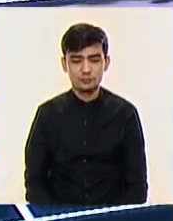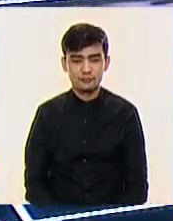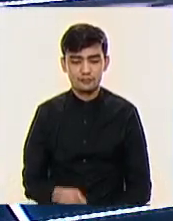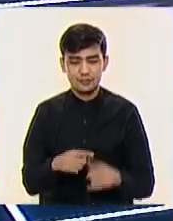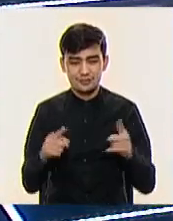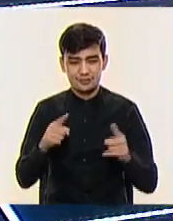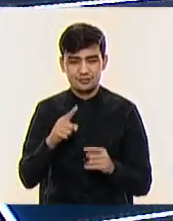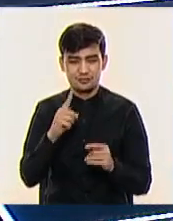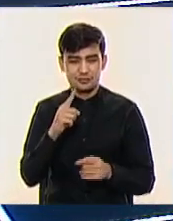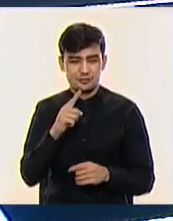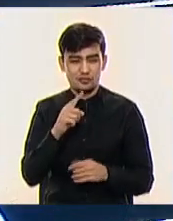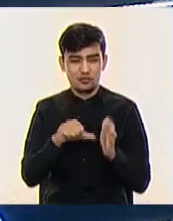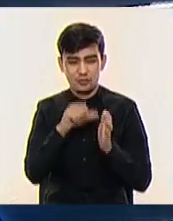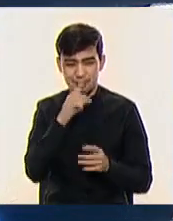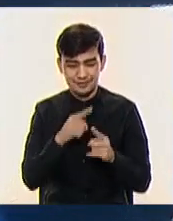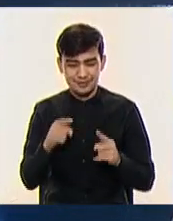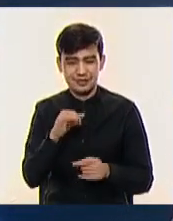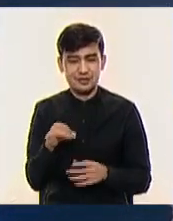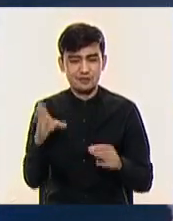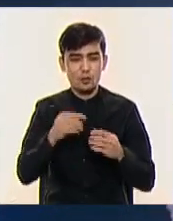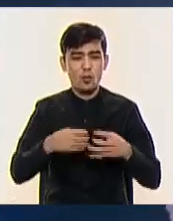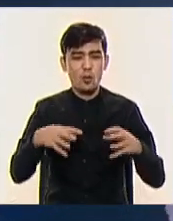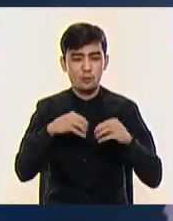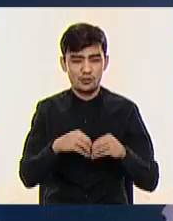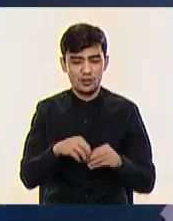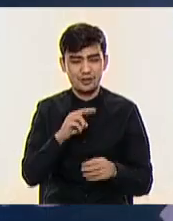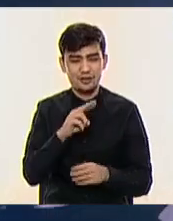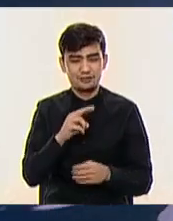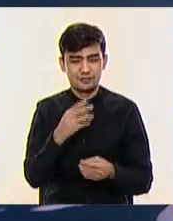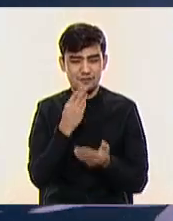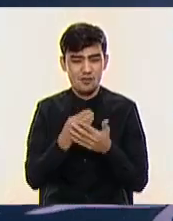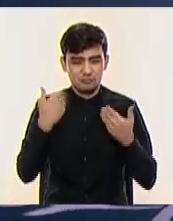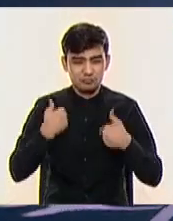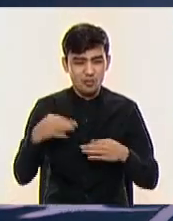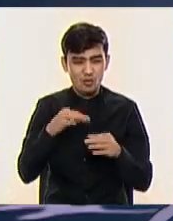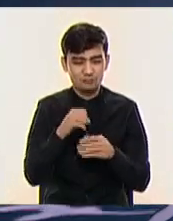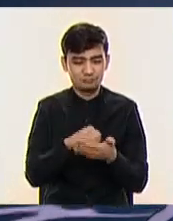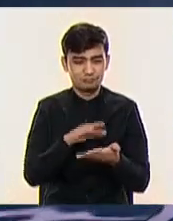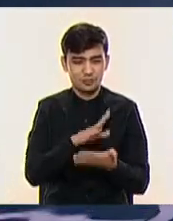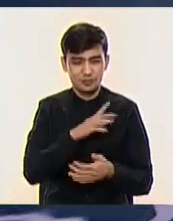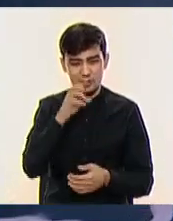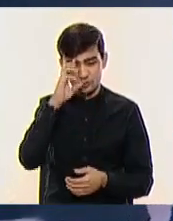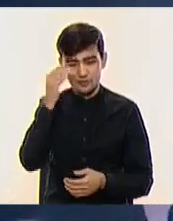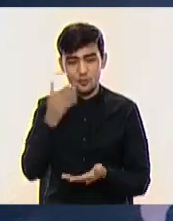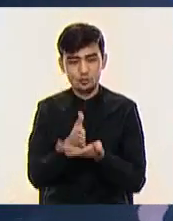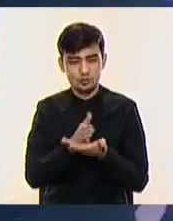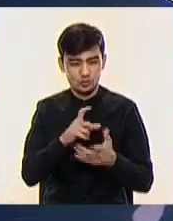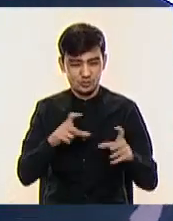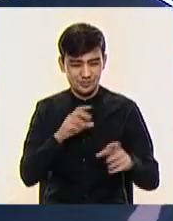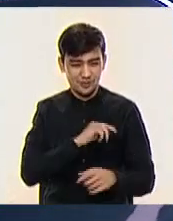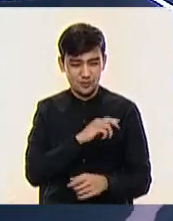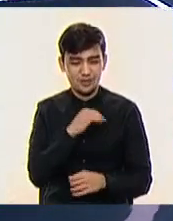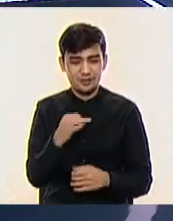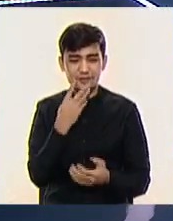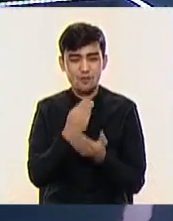За полтора месяца с начала всеобщего декларирования в Казахстане свои отчеты сдали 150 тысяч госслужащих. В этом году первыми о